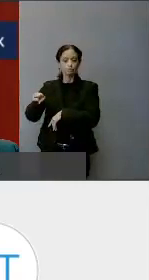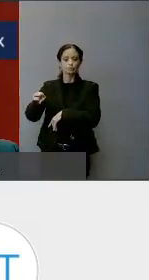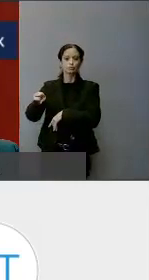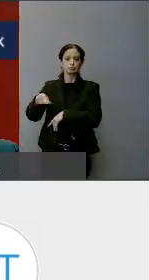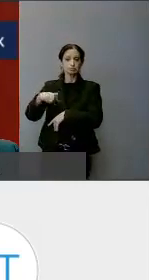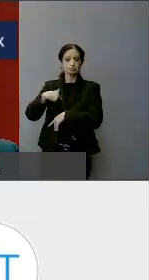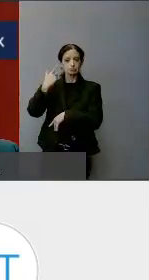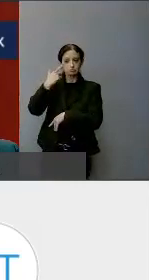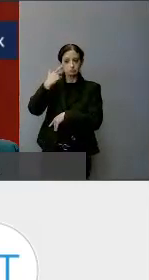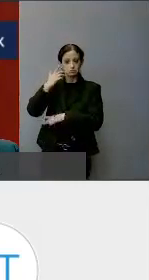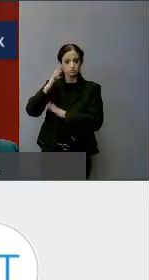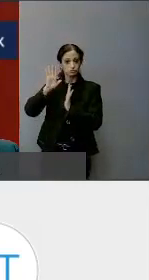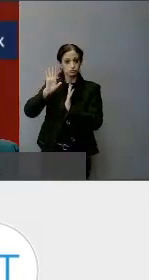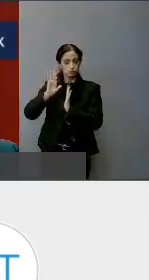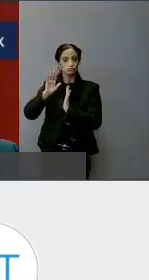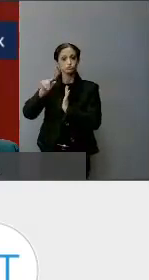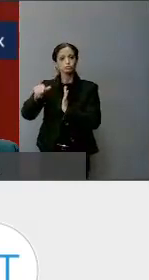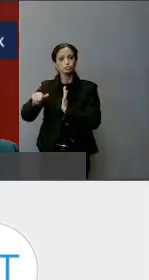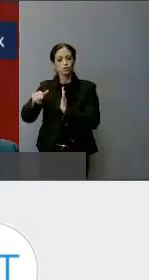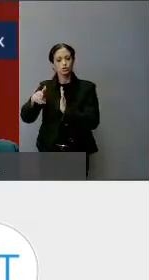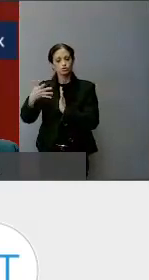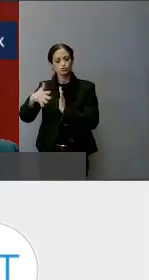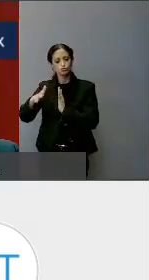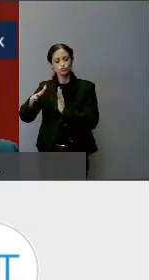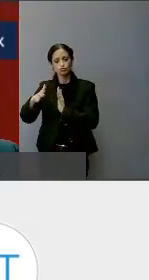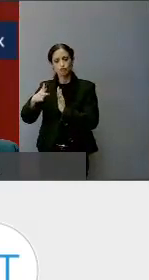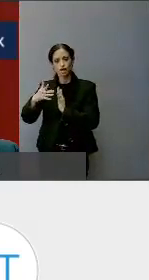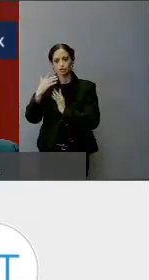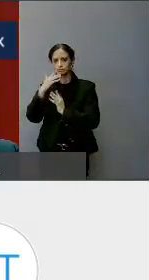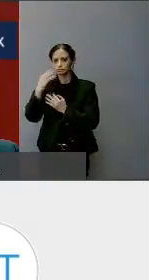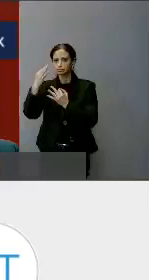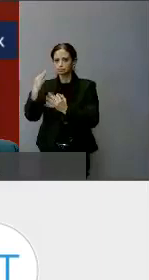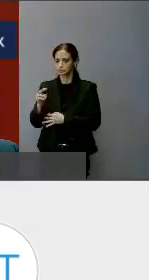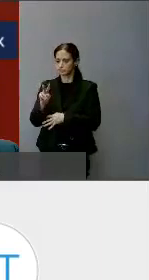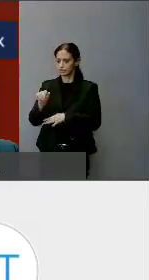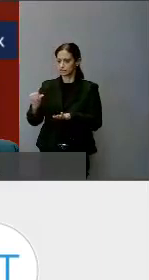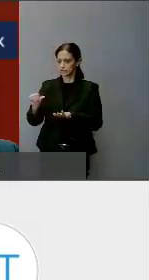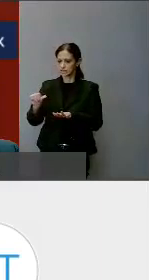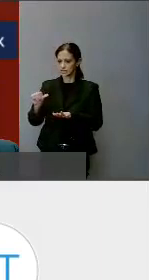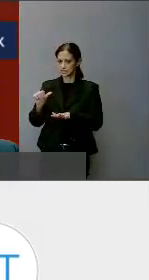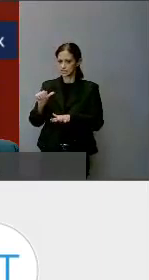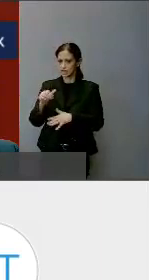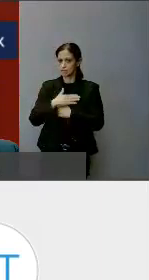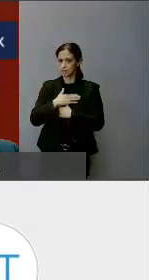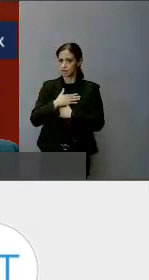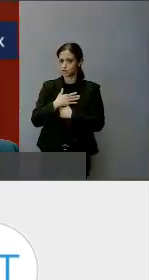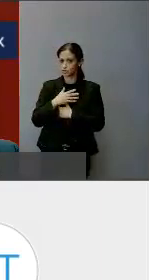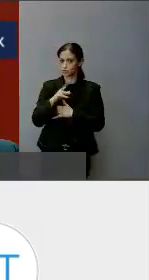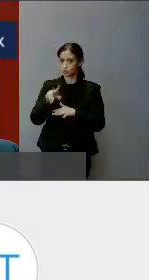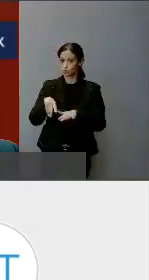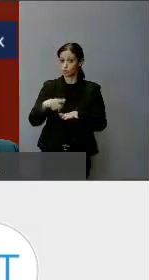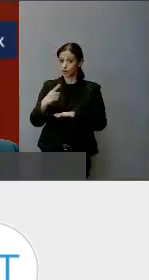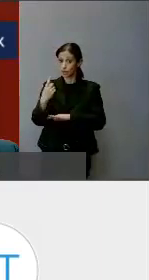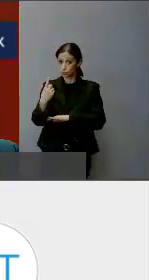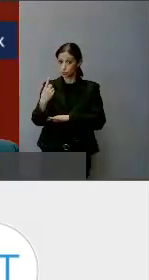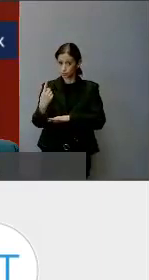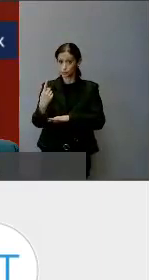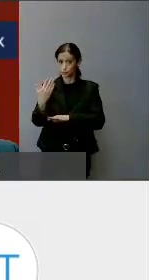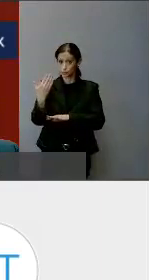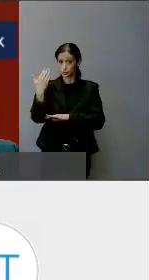aveva assunto una decisione il 26 maggio del 2001 e